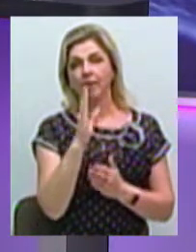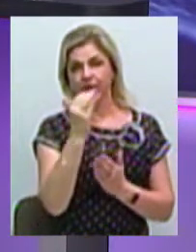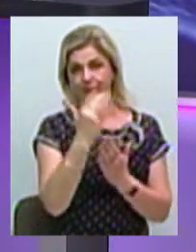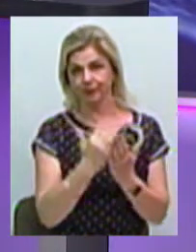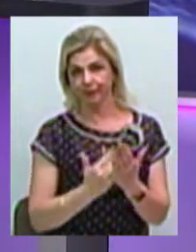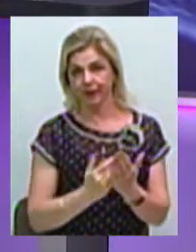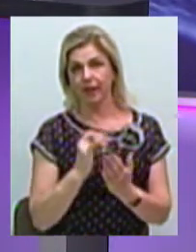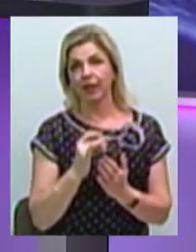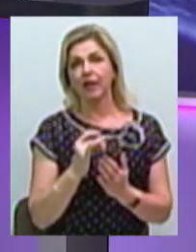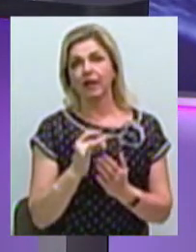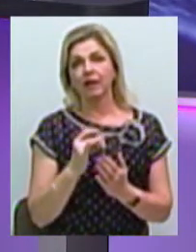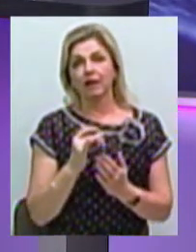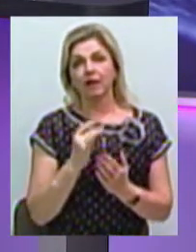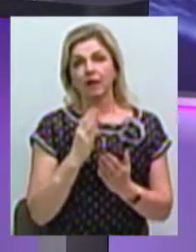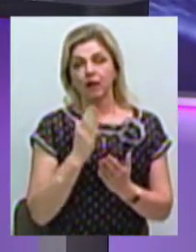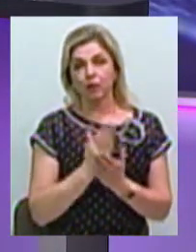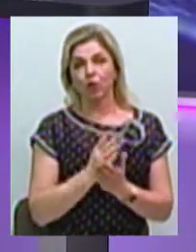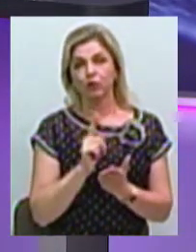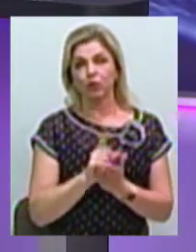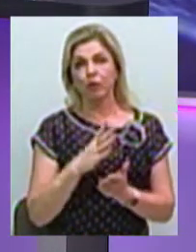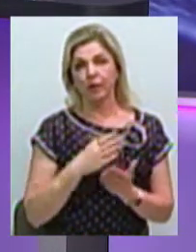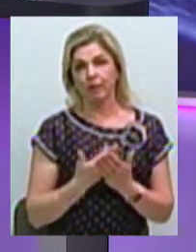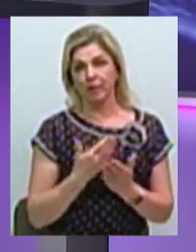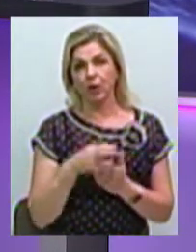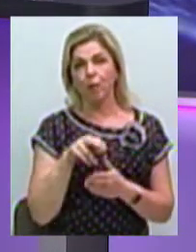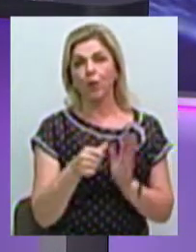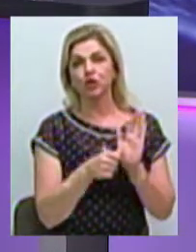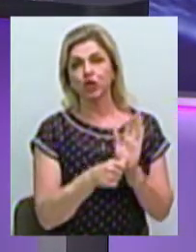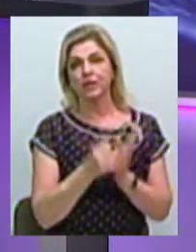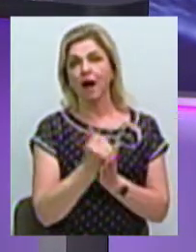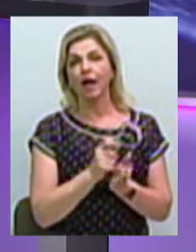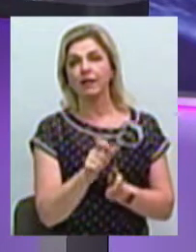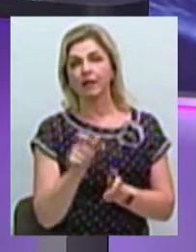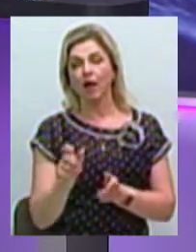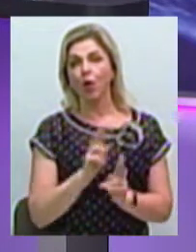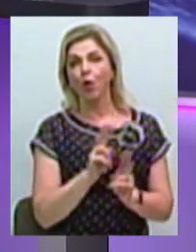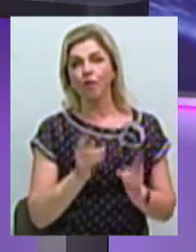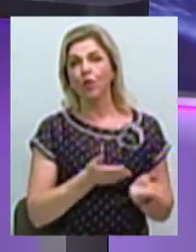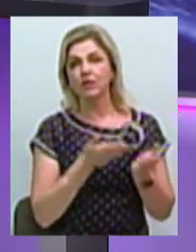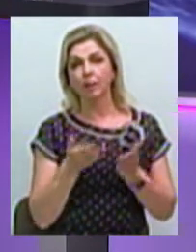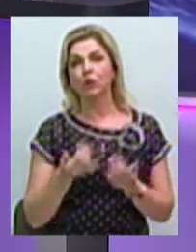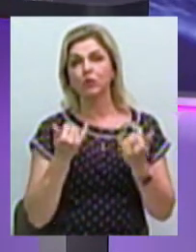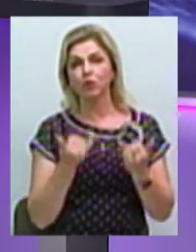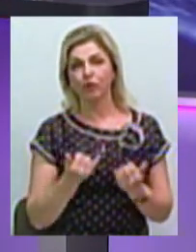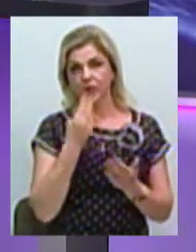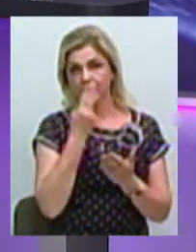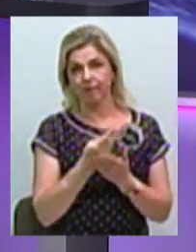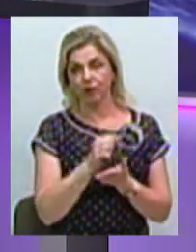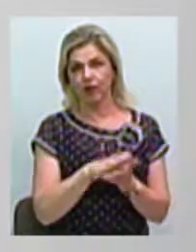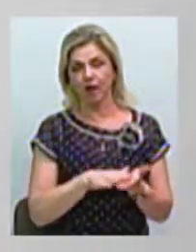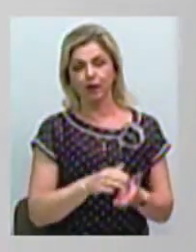середньому в нашій студії мали бути десь приблизно по 6 кандидатів. Кого ми запрошували сьогодні? Дивимося